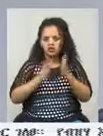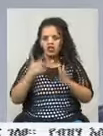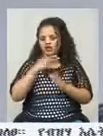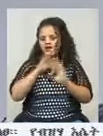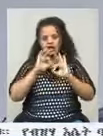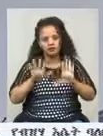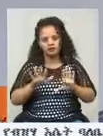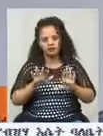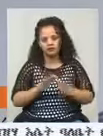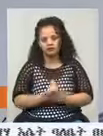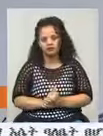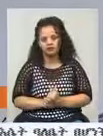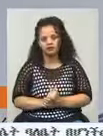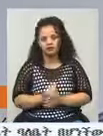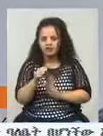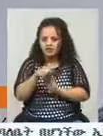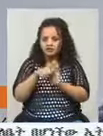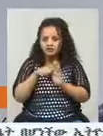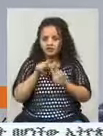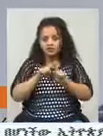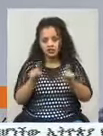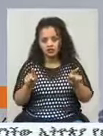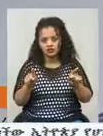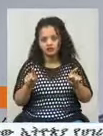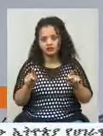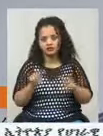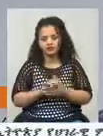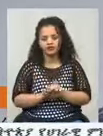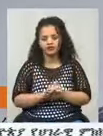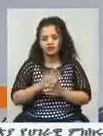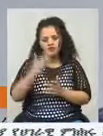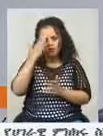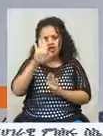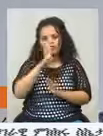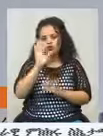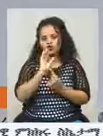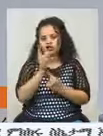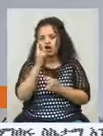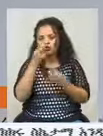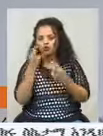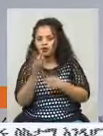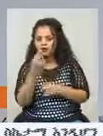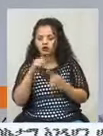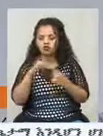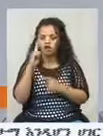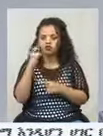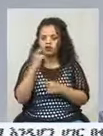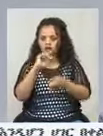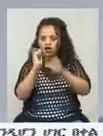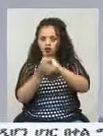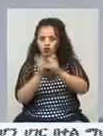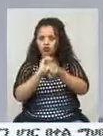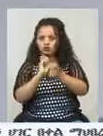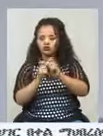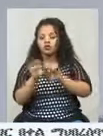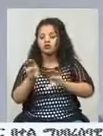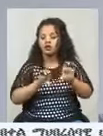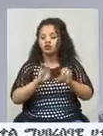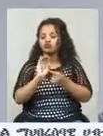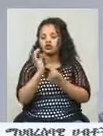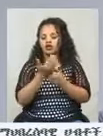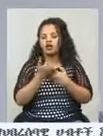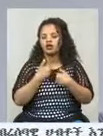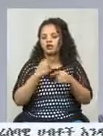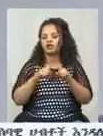የለም። በድብቅ ግን በማይታወቅ ሁኔታ ከአንዱ ቀበሌ ወደ አንዱ ቀበሌ እያደረጉ የሚያደርጉት ሁኔታ